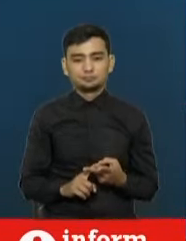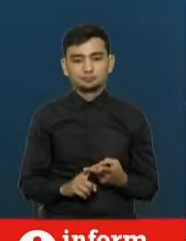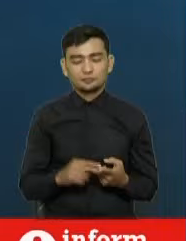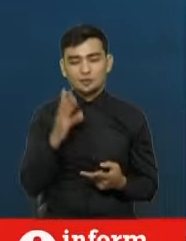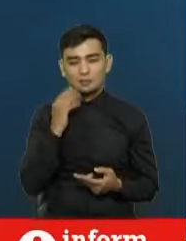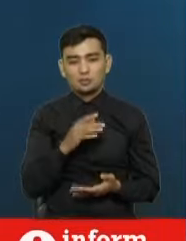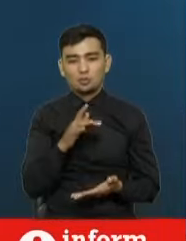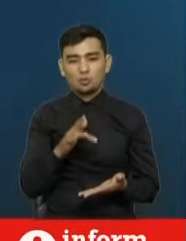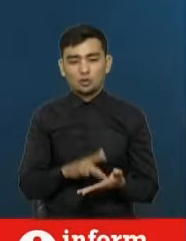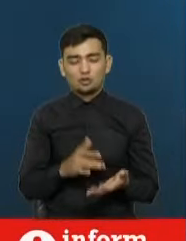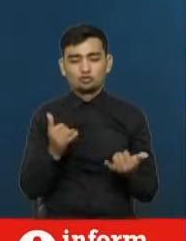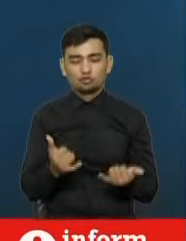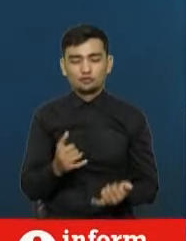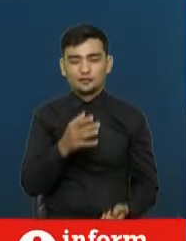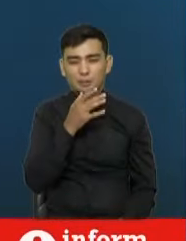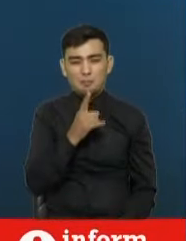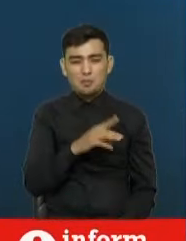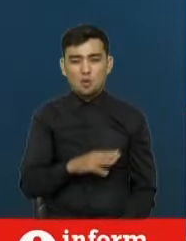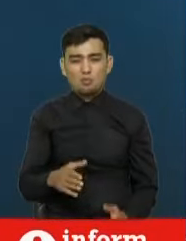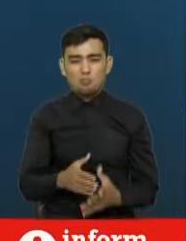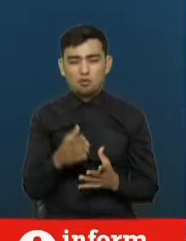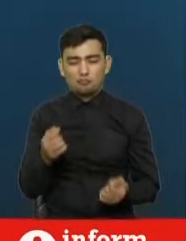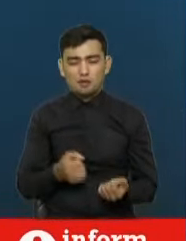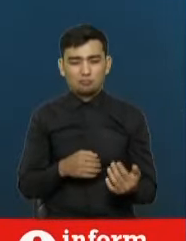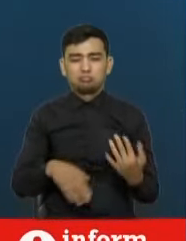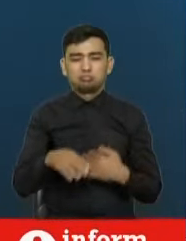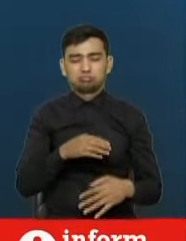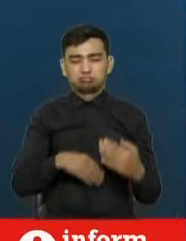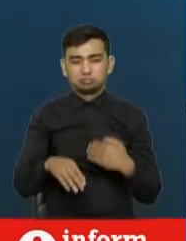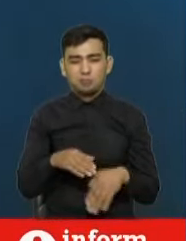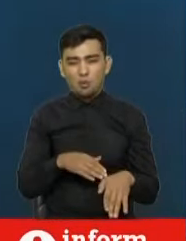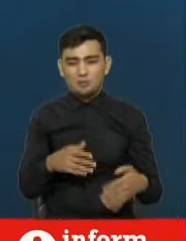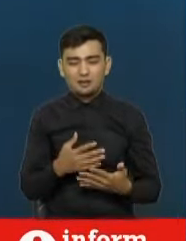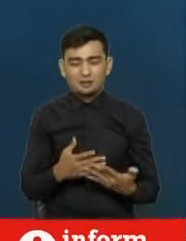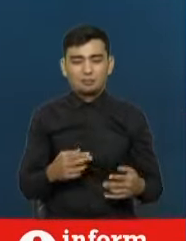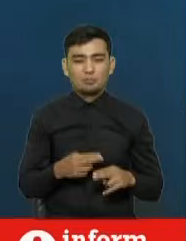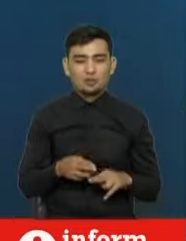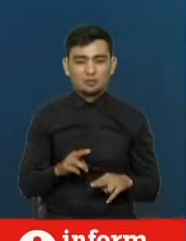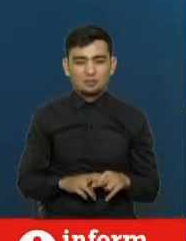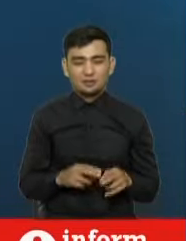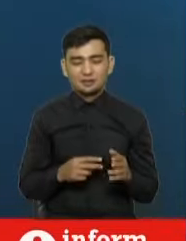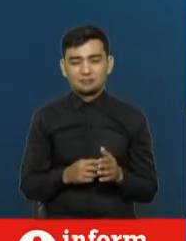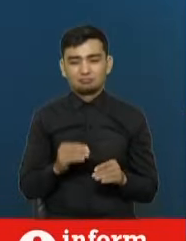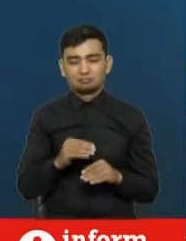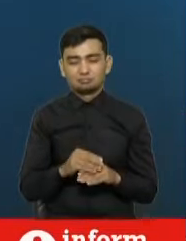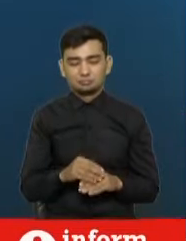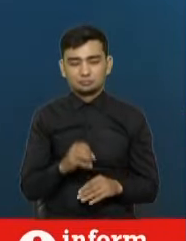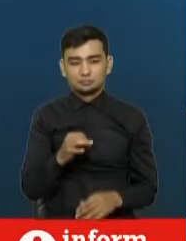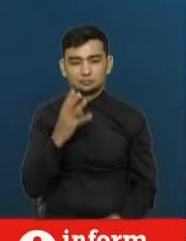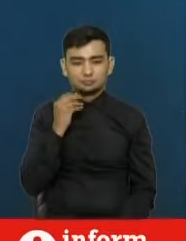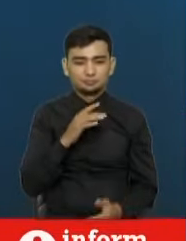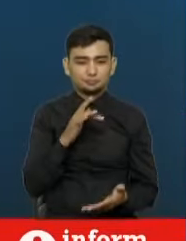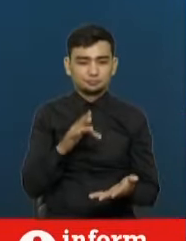Алматы қаласында қазіргі таңда миллионнан астам автокөлік жүреді қаланың ішінде. Алматы